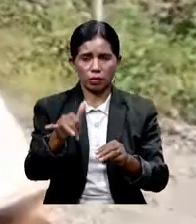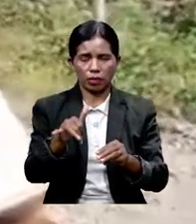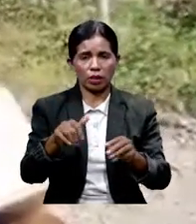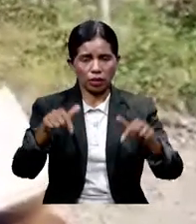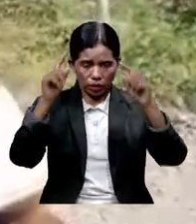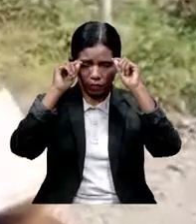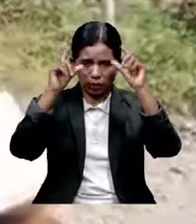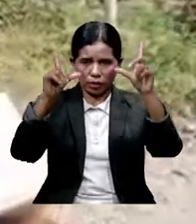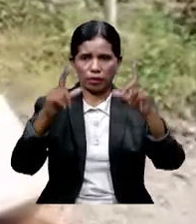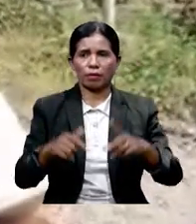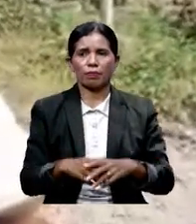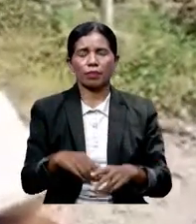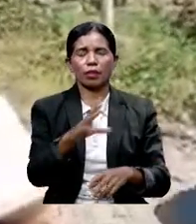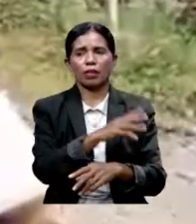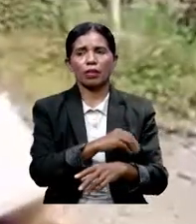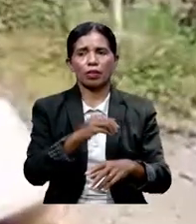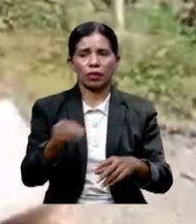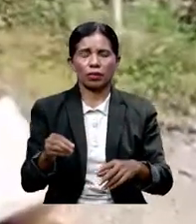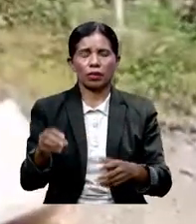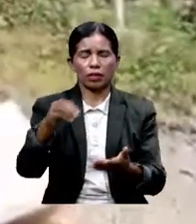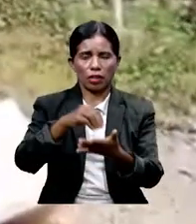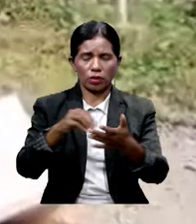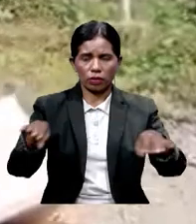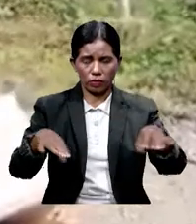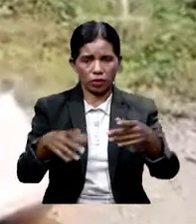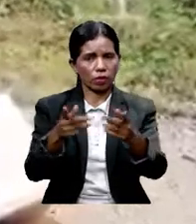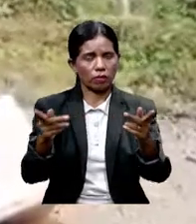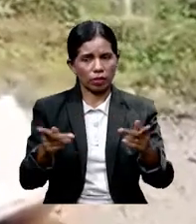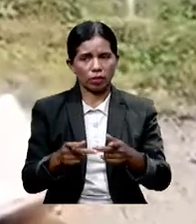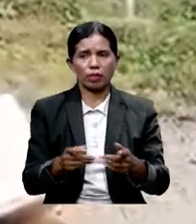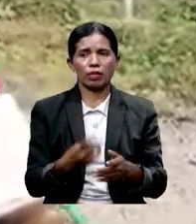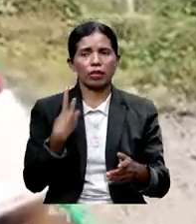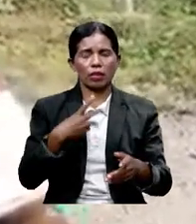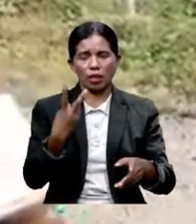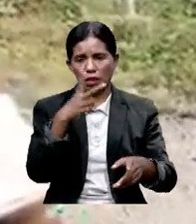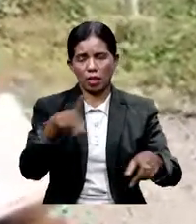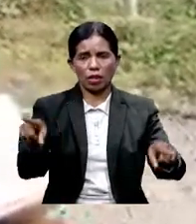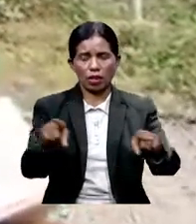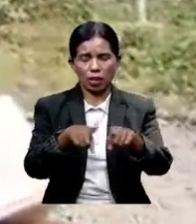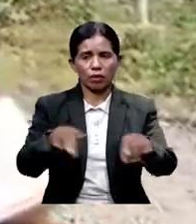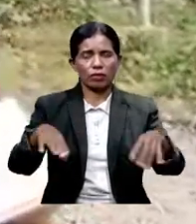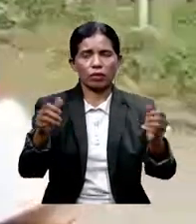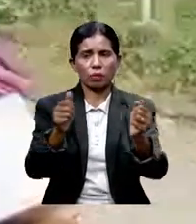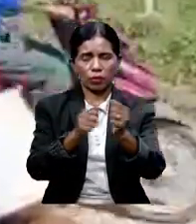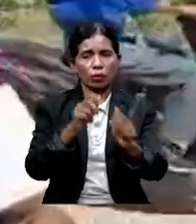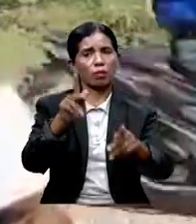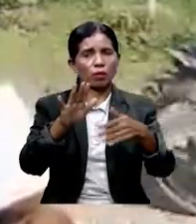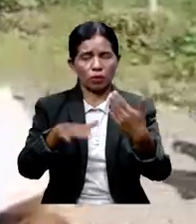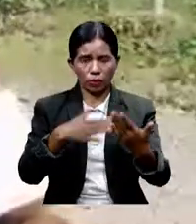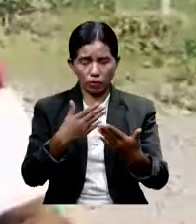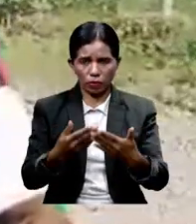Leste, maupun kondisi lapangan. Kita sesuaikan dengan kebutuhan masyarakat, terutama masyarakat pengguna